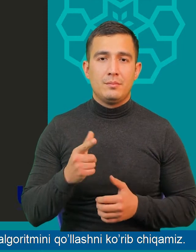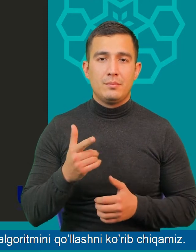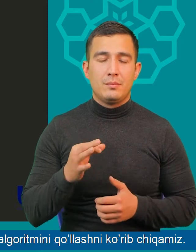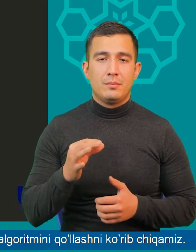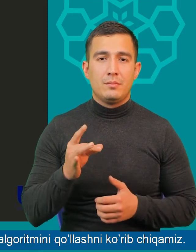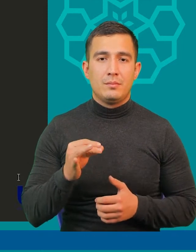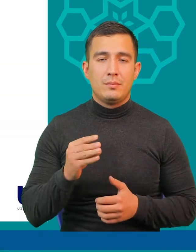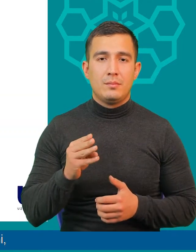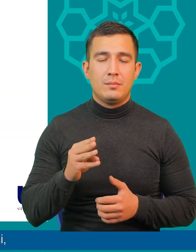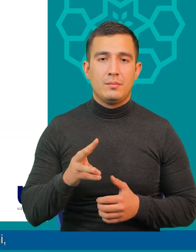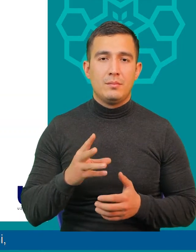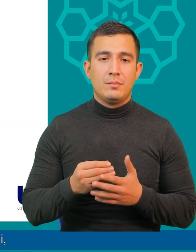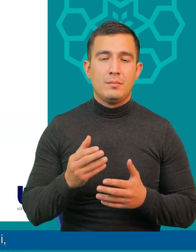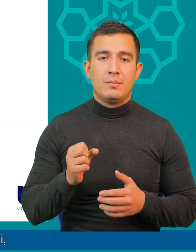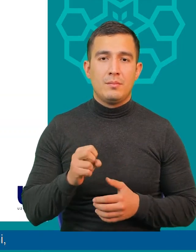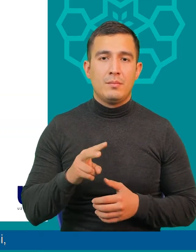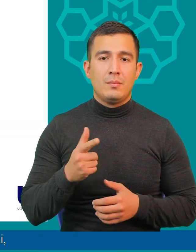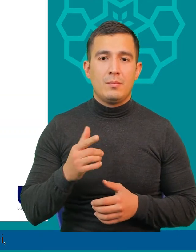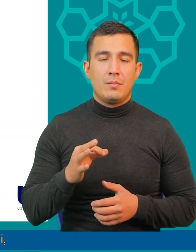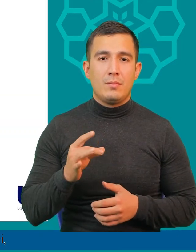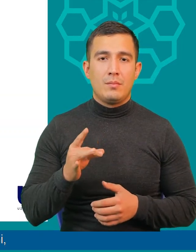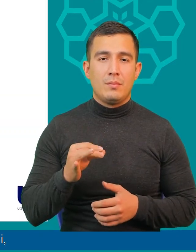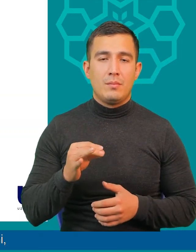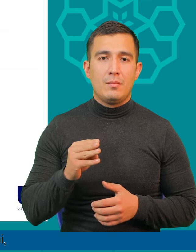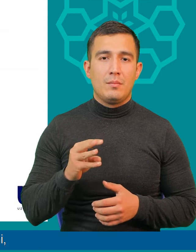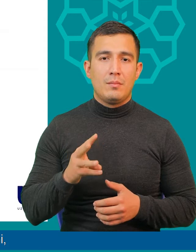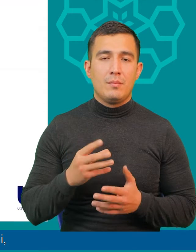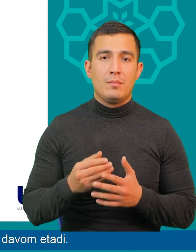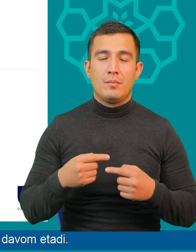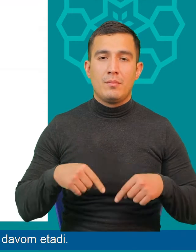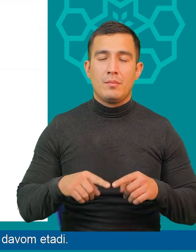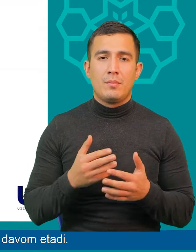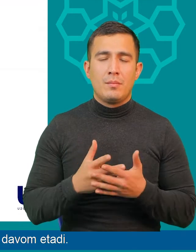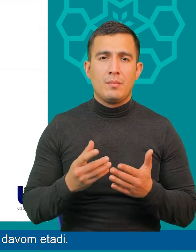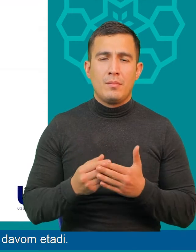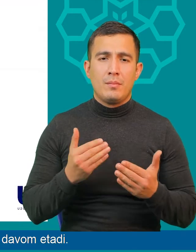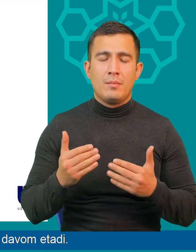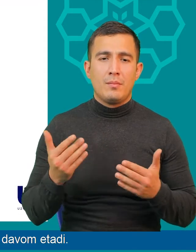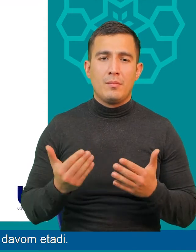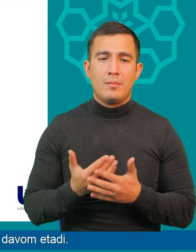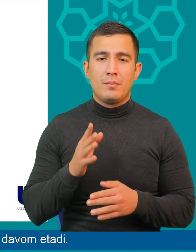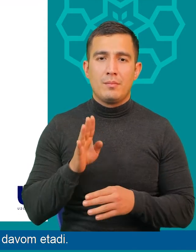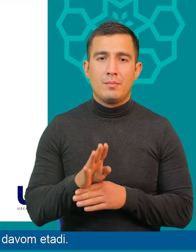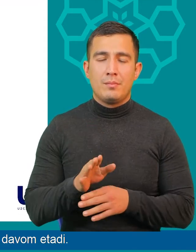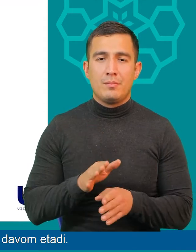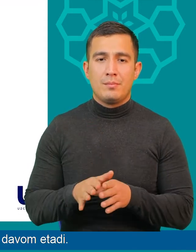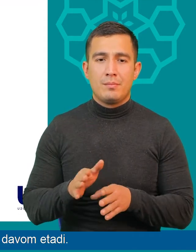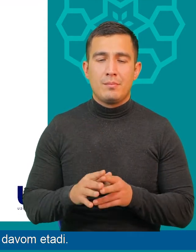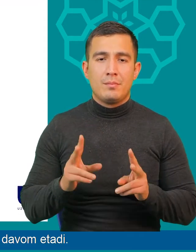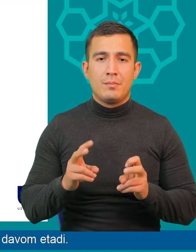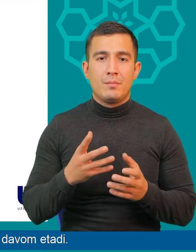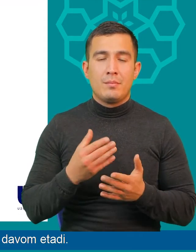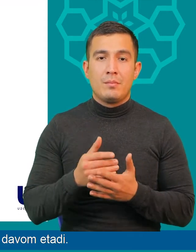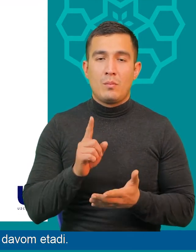qo'llashni ko'rib chiqamiz. Algoritmning blok sxema yordamida ifodalanishi, ya'ni kelayotgan buyrug'imiz qaysidir